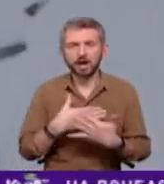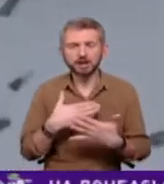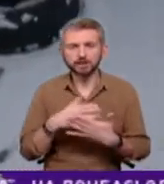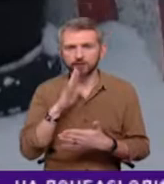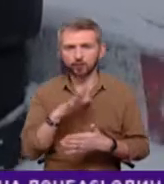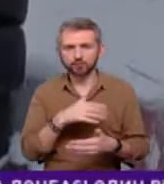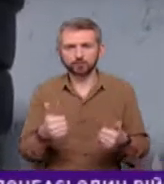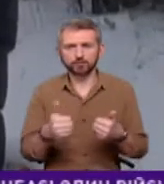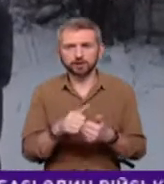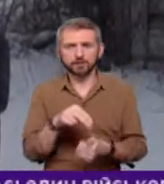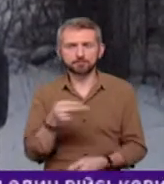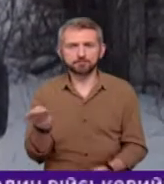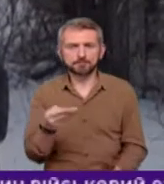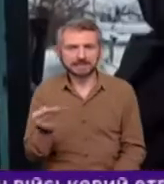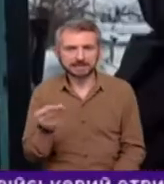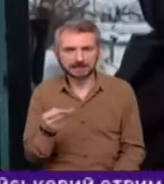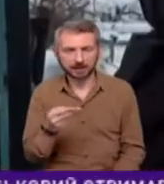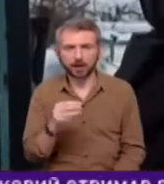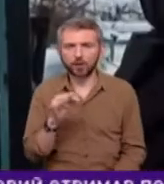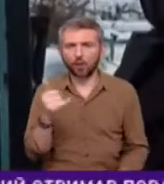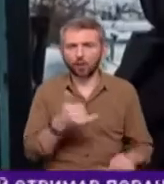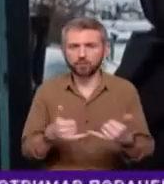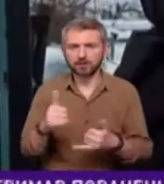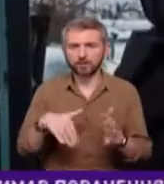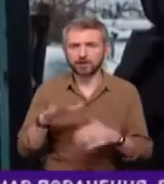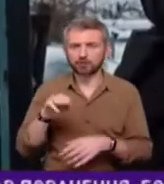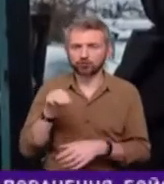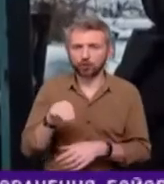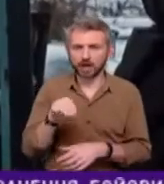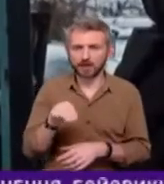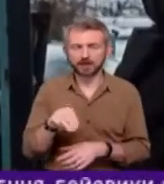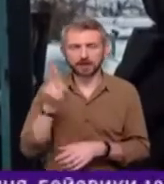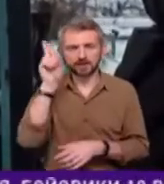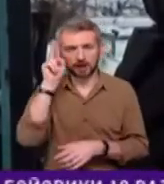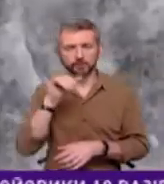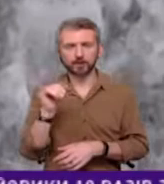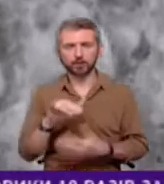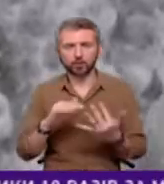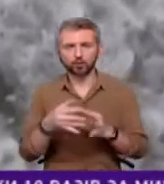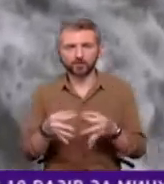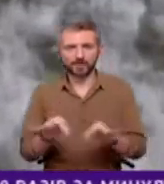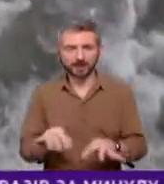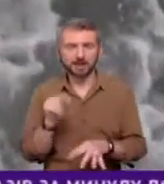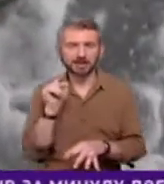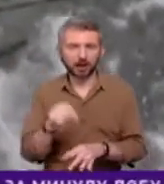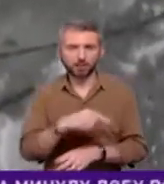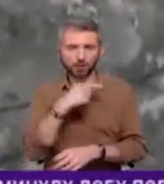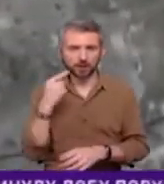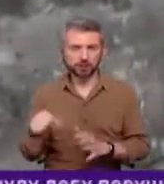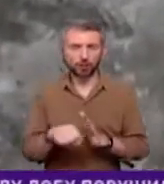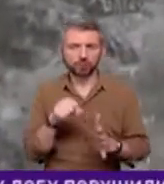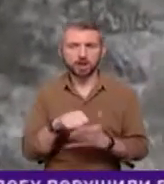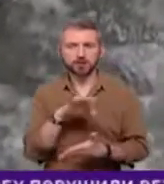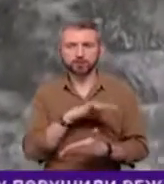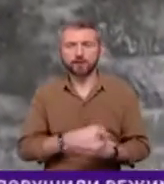поблизу населеного пункту Піски, Опитного, Верхньоторецького, Зайцевого та хутора Вільного. Там російський окупант